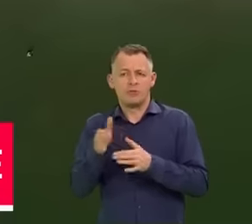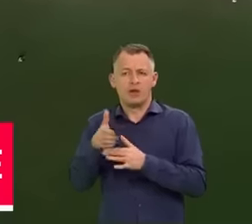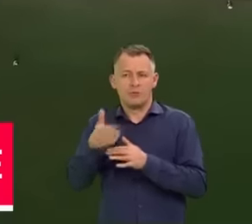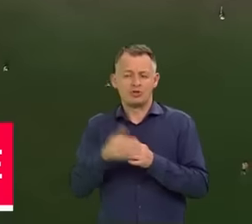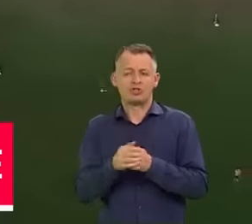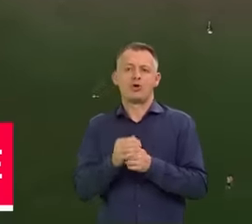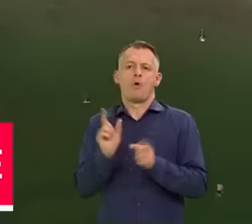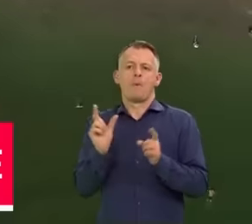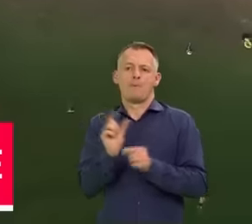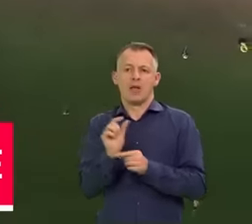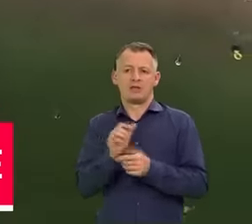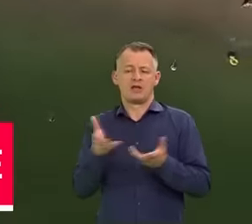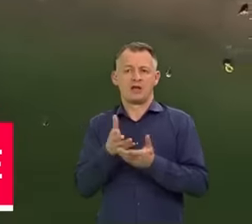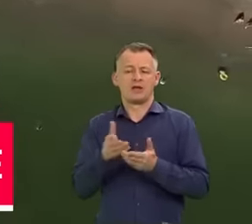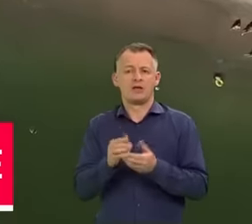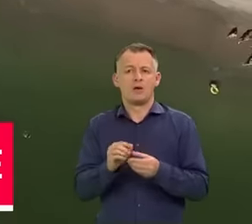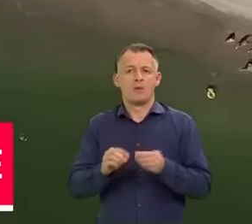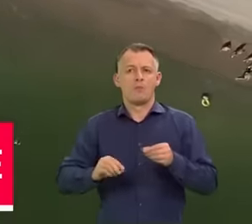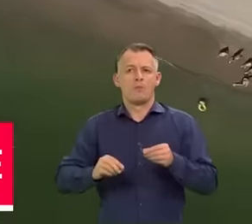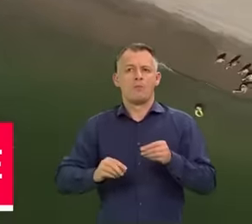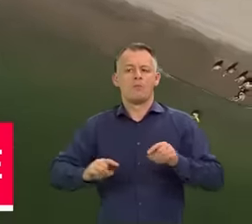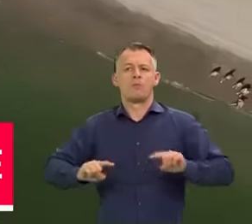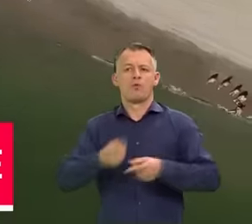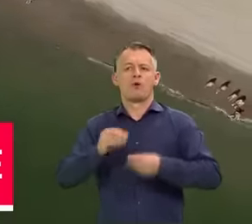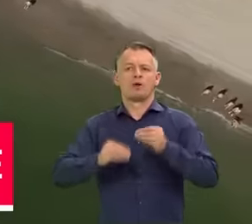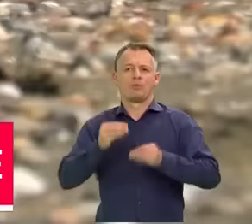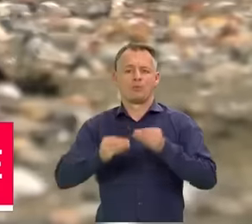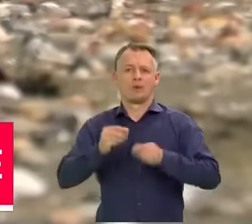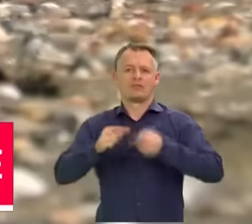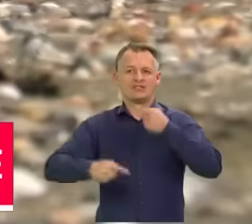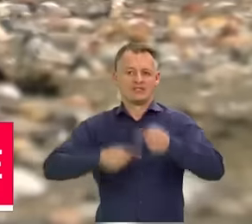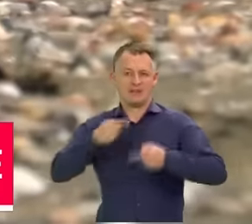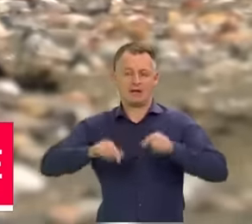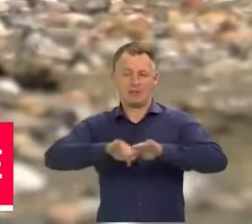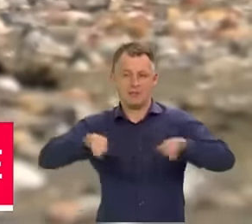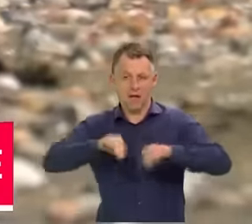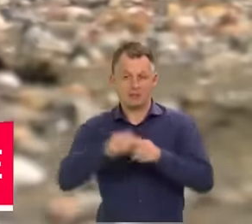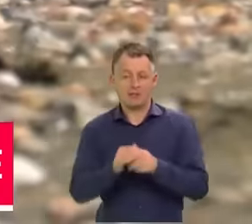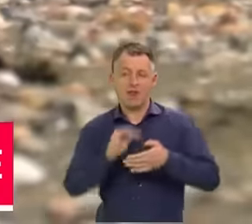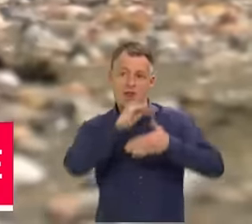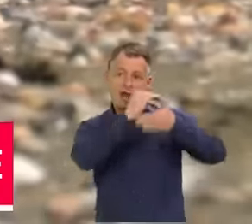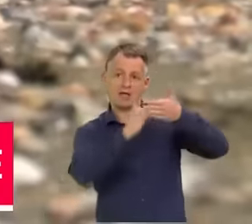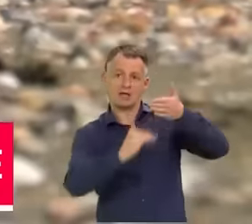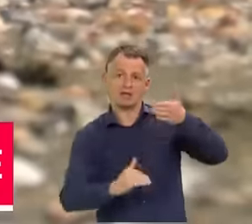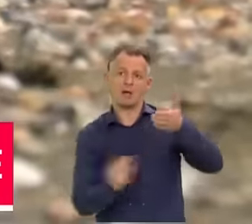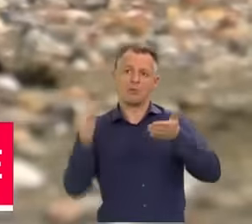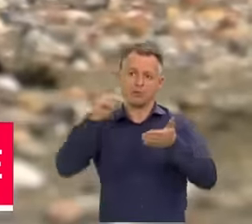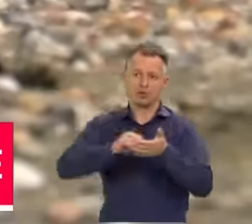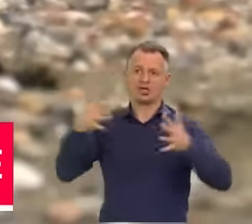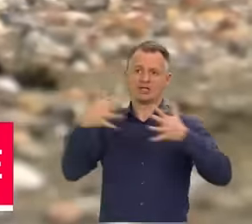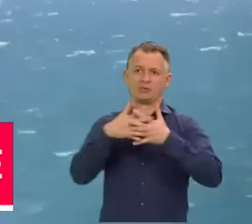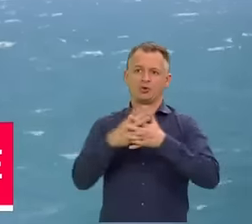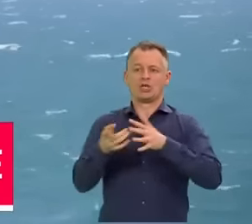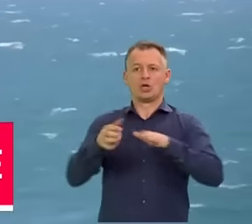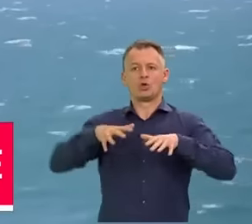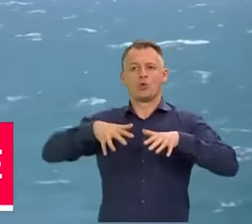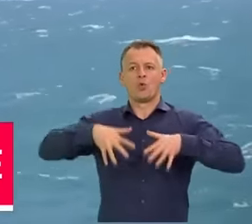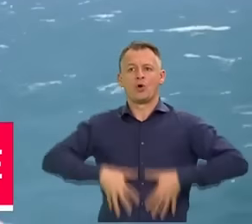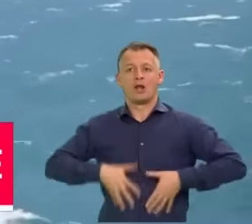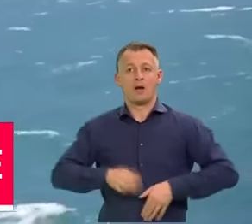din factorii nocivi care dezechilibrează ecosistemele marine. La lunga listă se adaugă mai nou războiul din Ucraina și